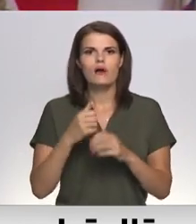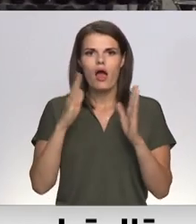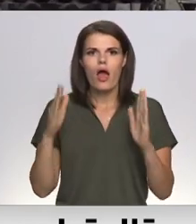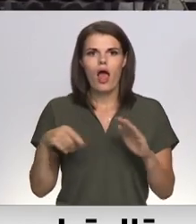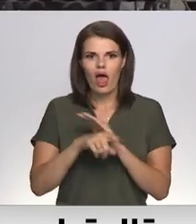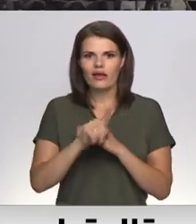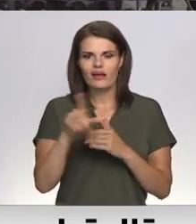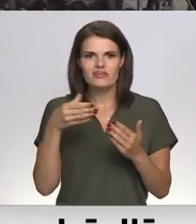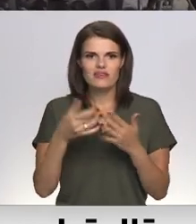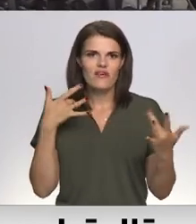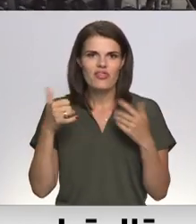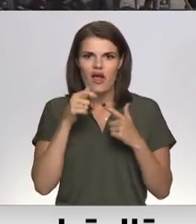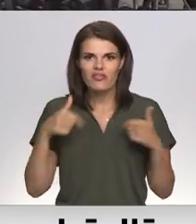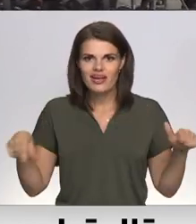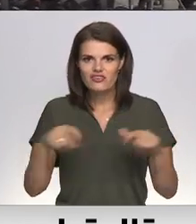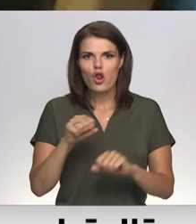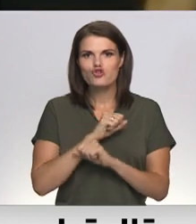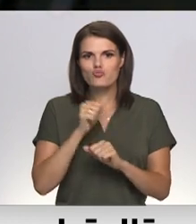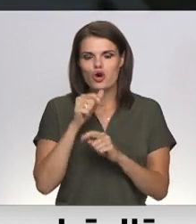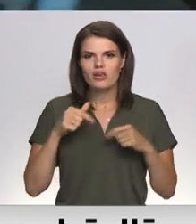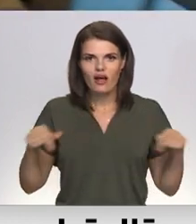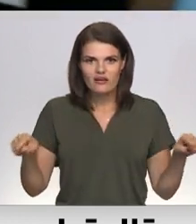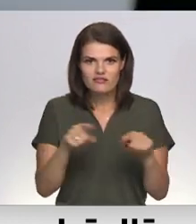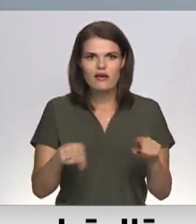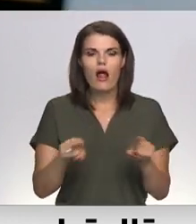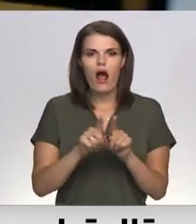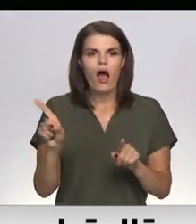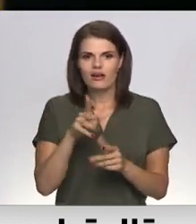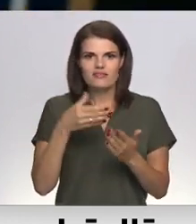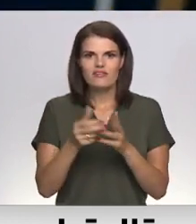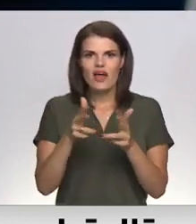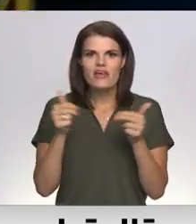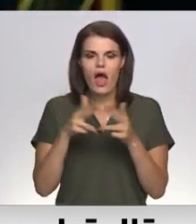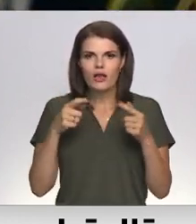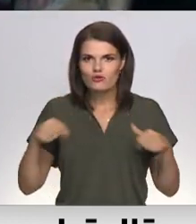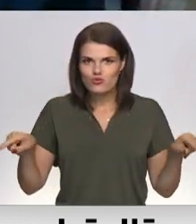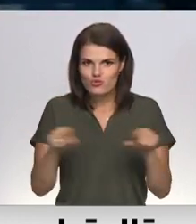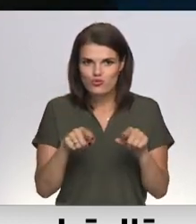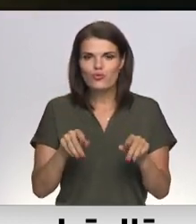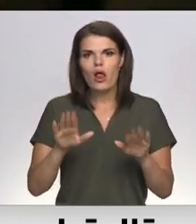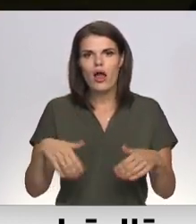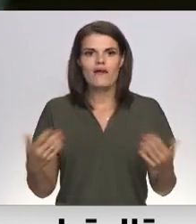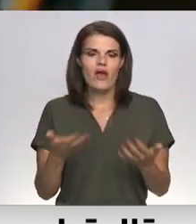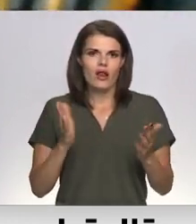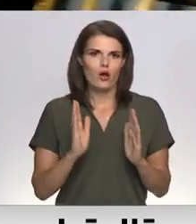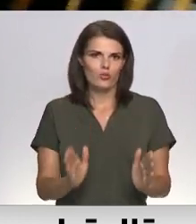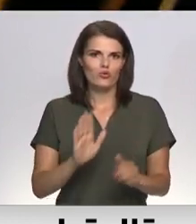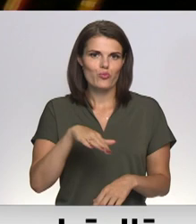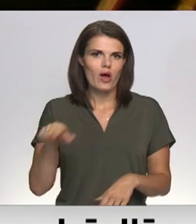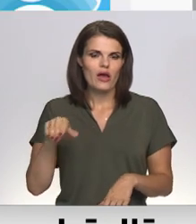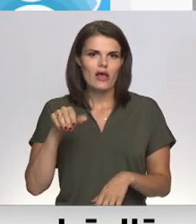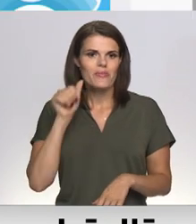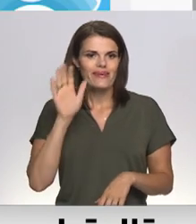sava teātra zāle un sporta zāle, ir pat sava ierakstu studija. Ar mērķi atvieglot bērnu ikdienu ir